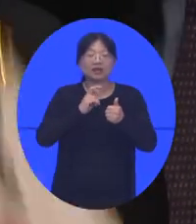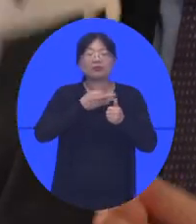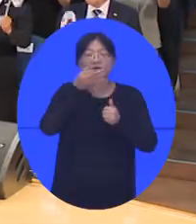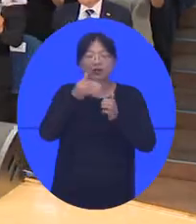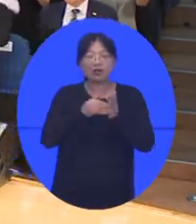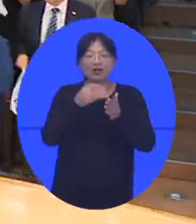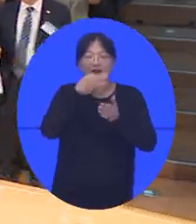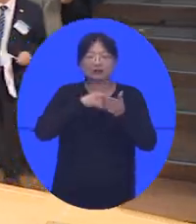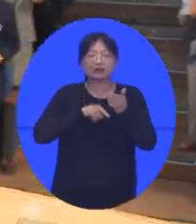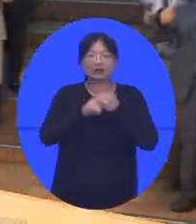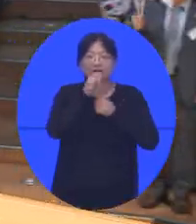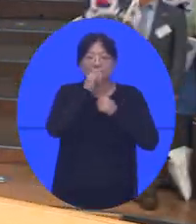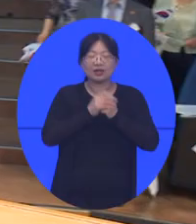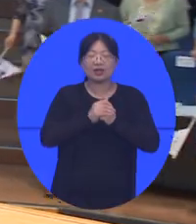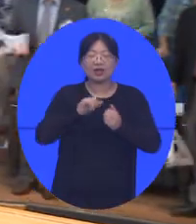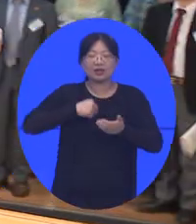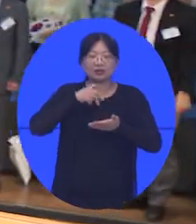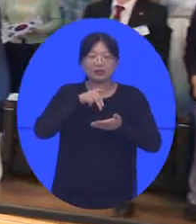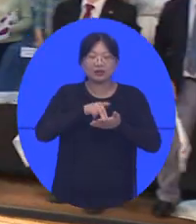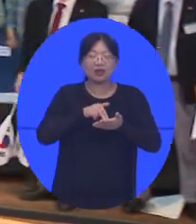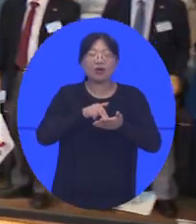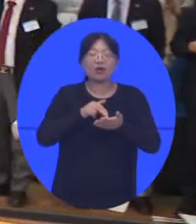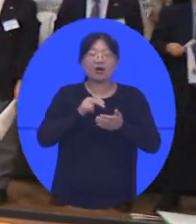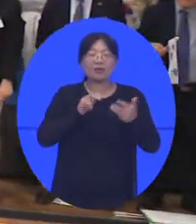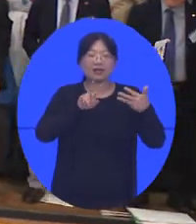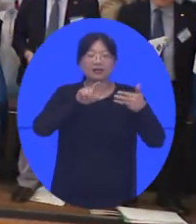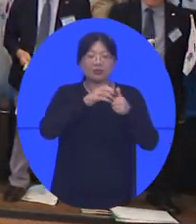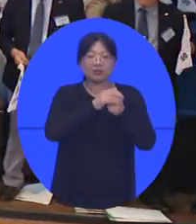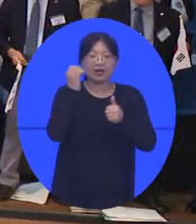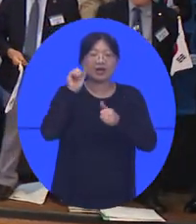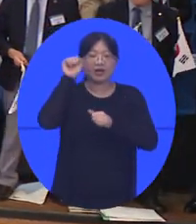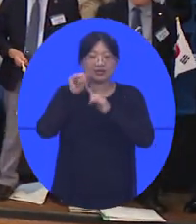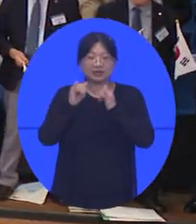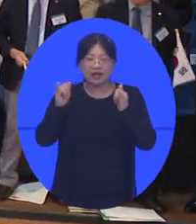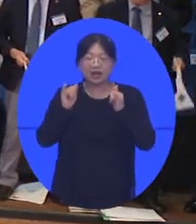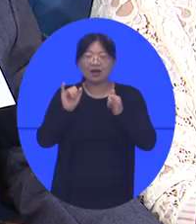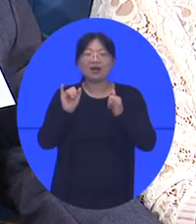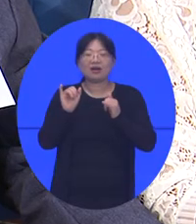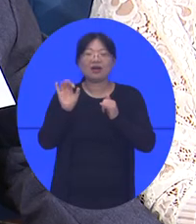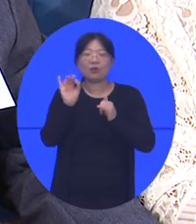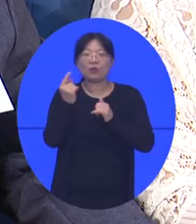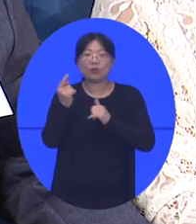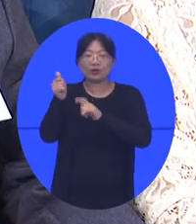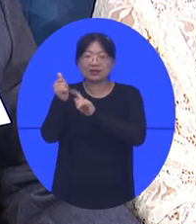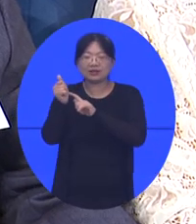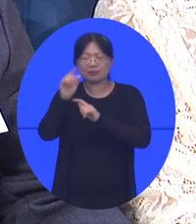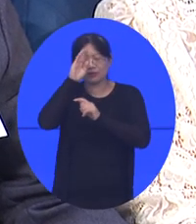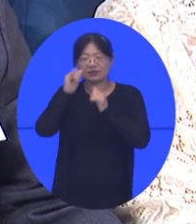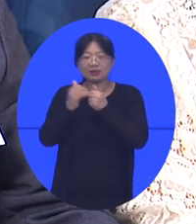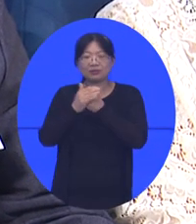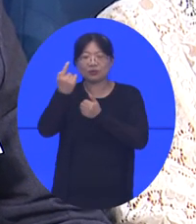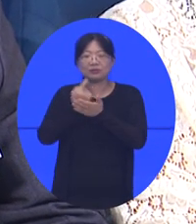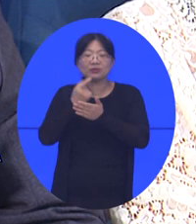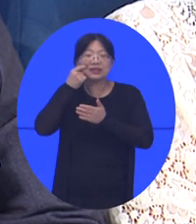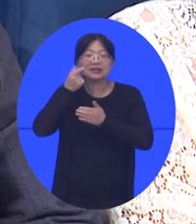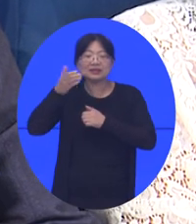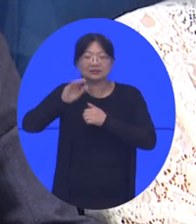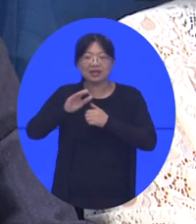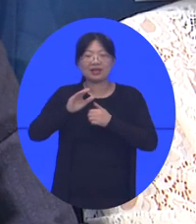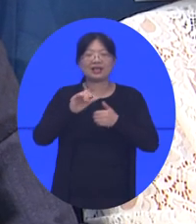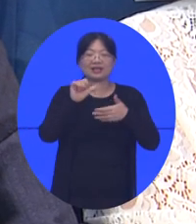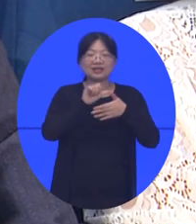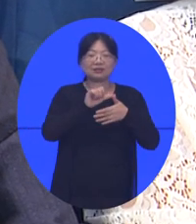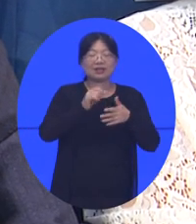더했고, 도내 유일한 생존 애국지사 오희옥 지사는 병환으로 참석하지 못했지만 장남 김응태 씨가